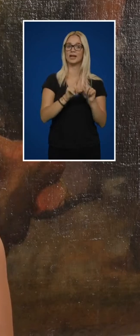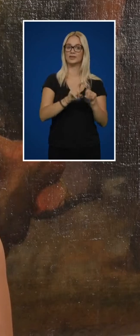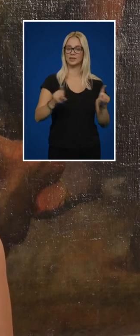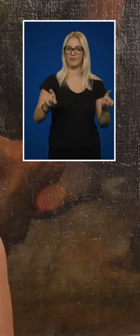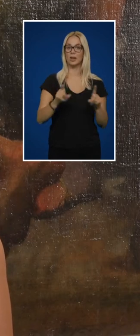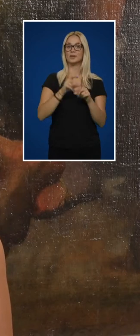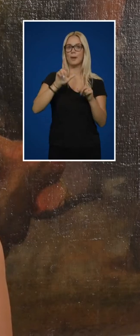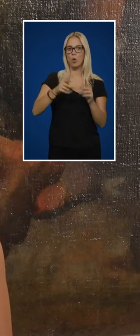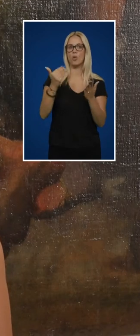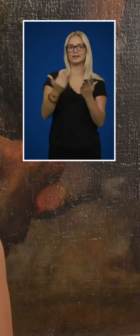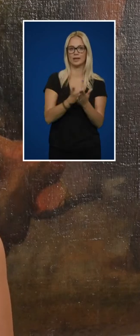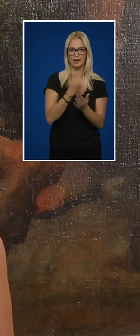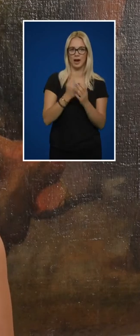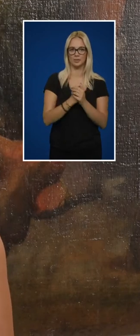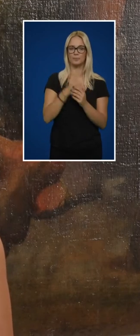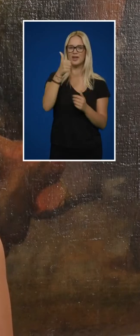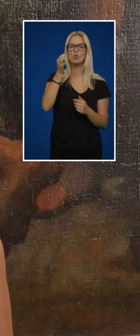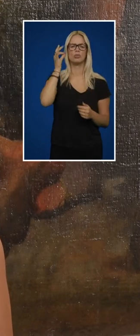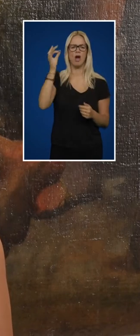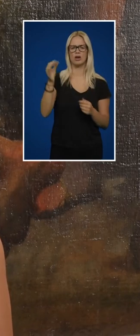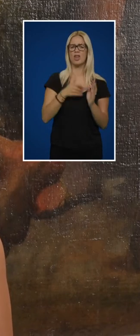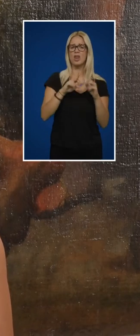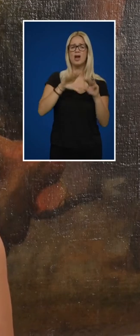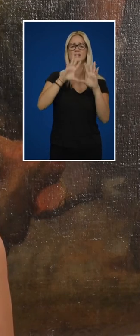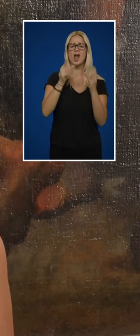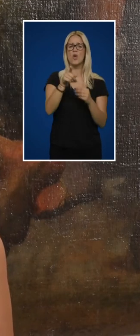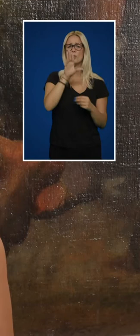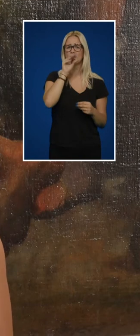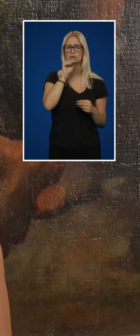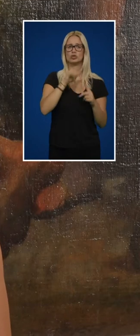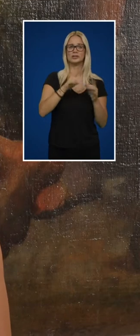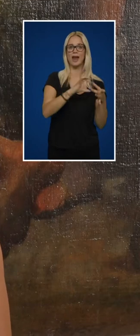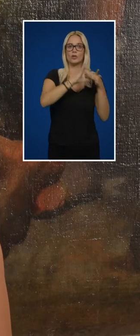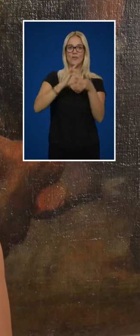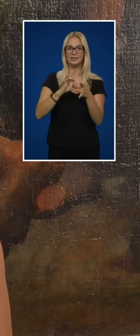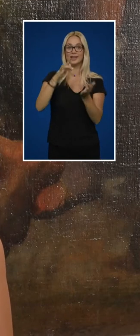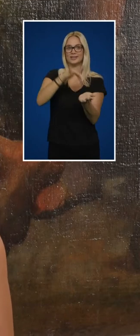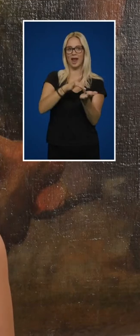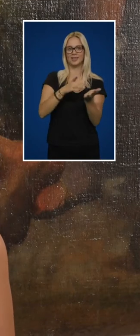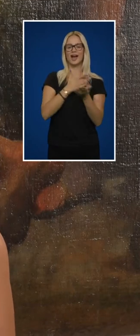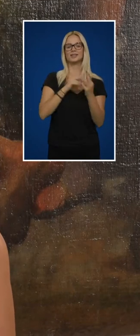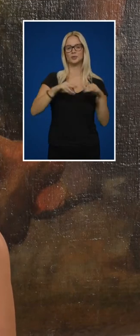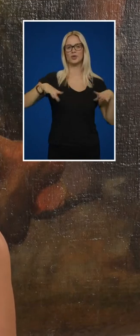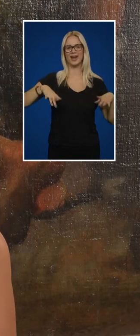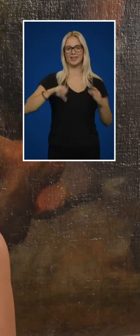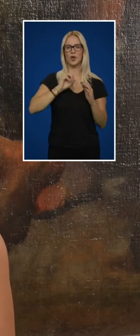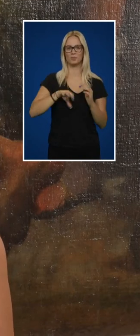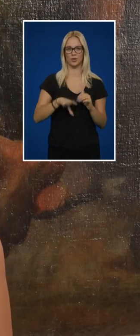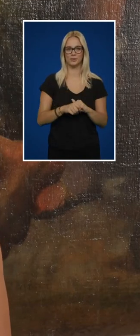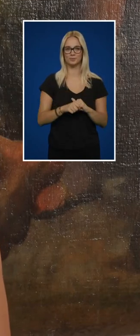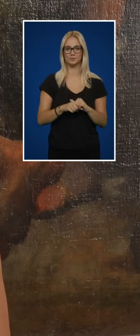vrlo skorom razdoblju, grad Zadar planira prijavu za izgradnju sortirnice za